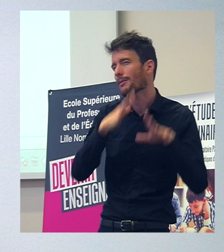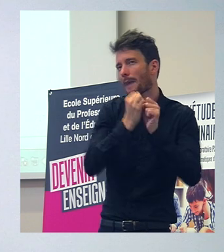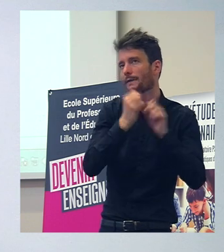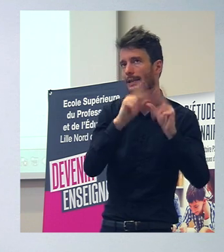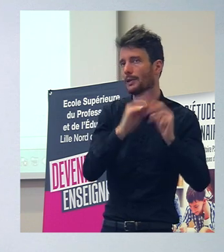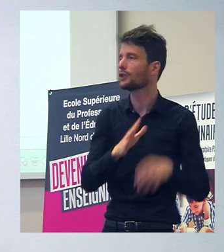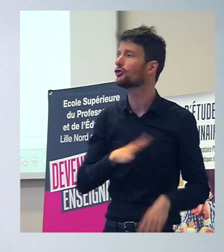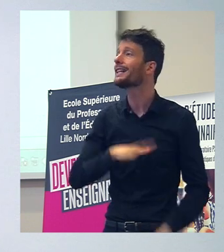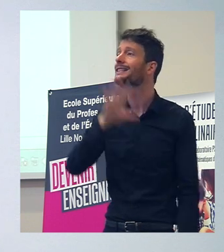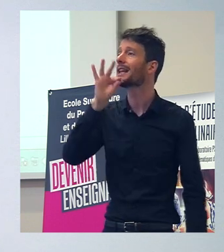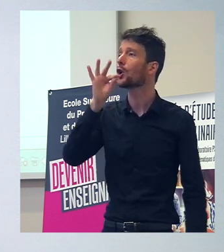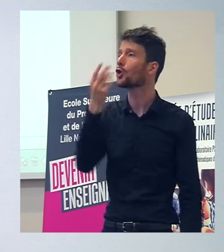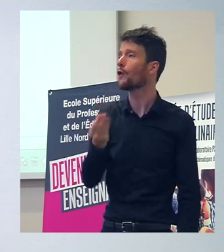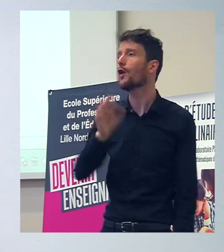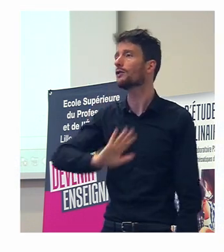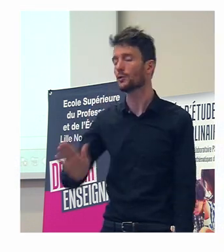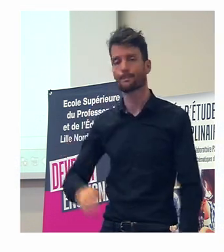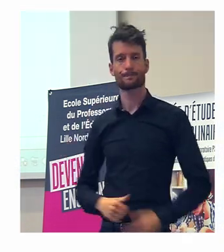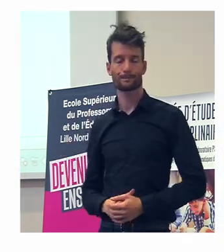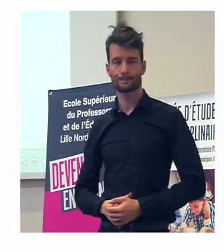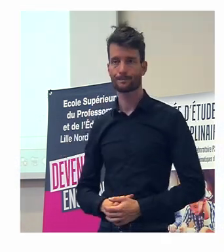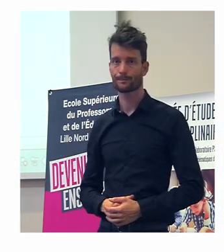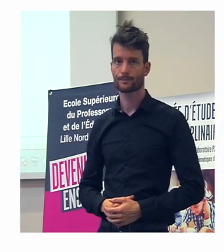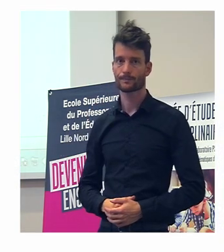que 50 enfants